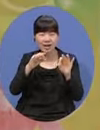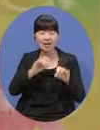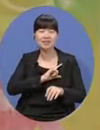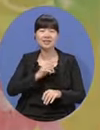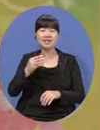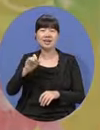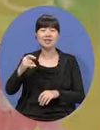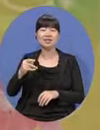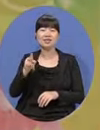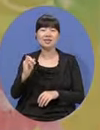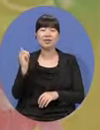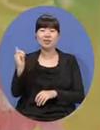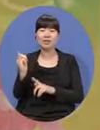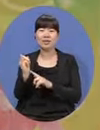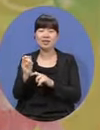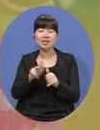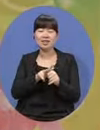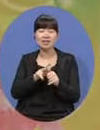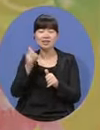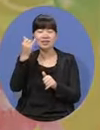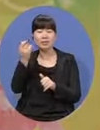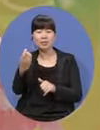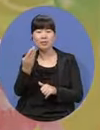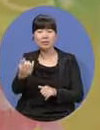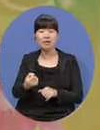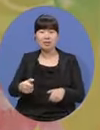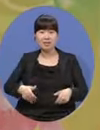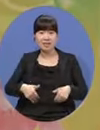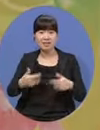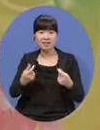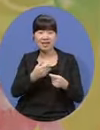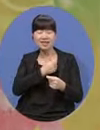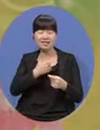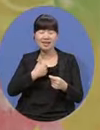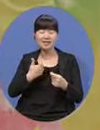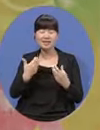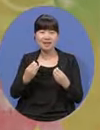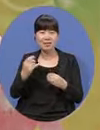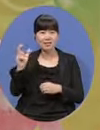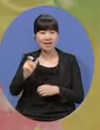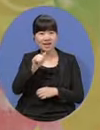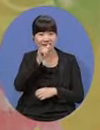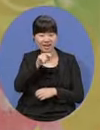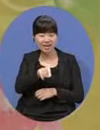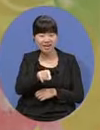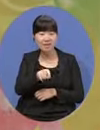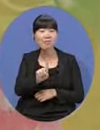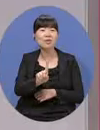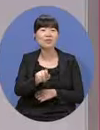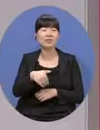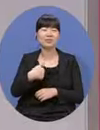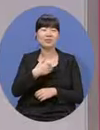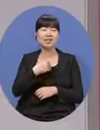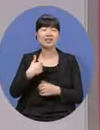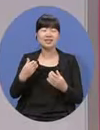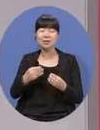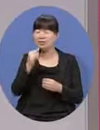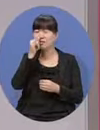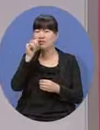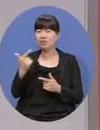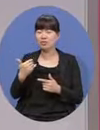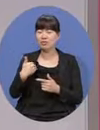어머님 어 아까 우리가 전화번호까지 받아 적어야 되지 않을까 굉장한 자신감을 가지고 계시거든요 어느 정도 정보력이 가요 아니 자신감이 있는 건